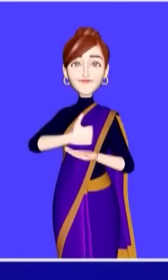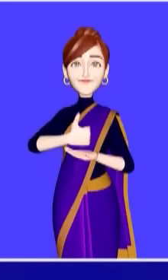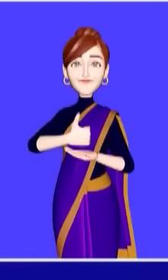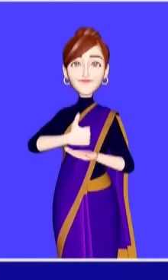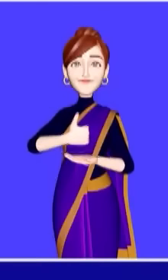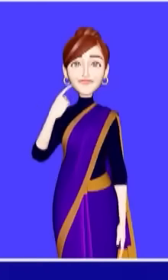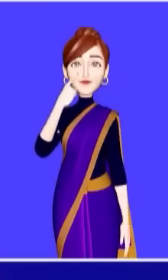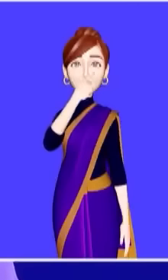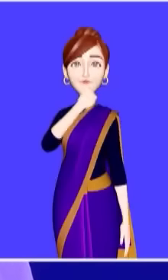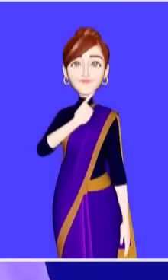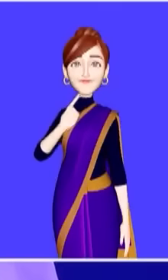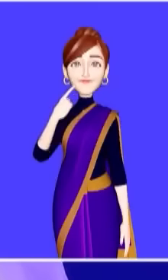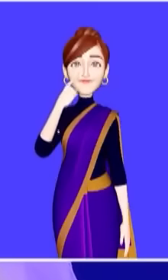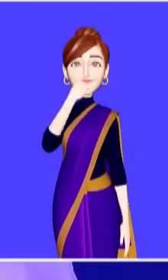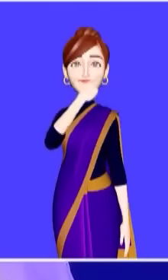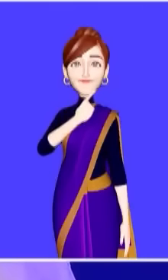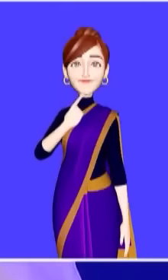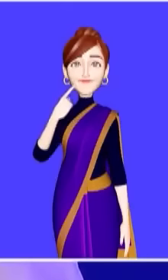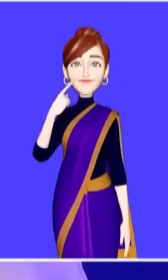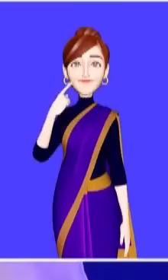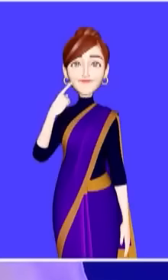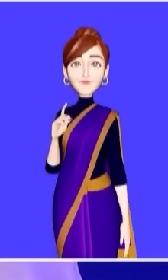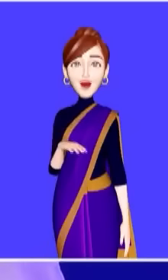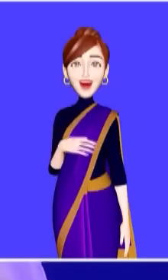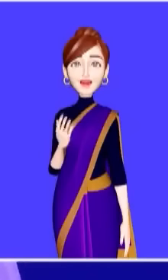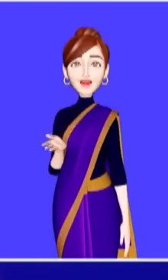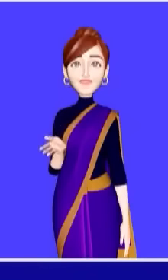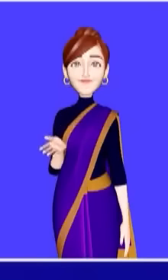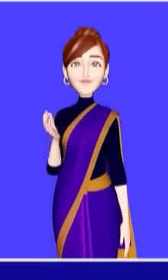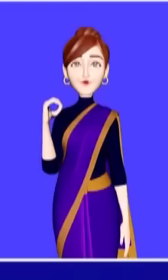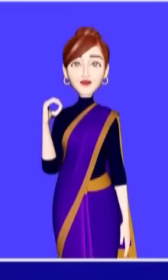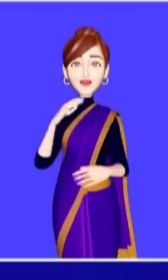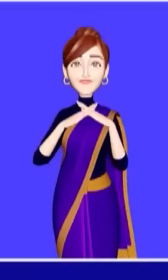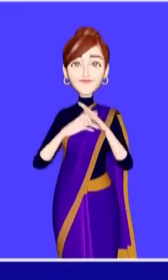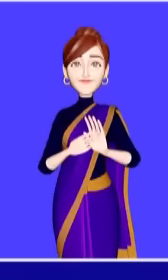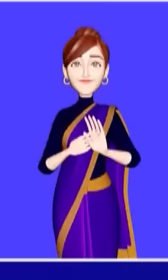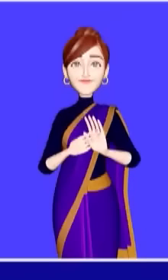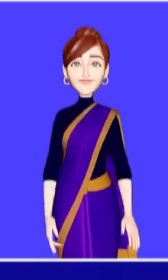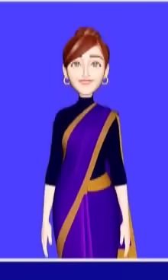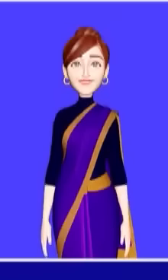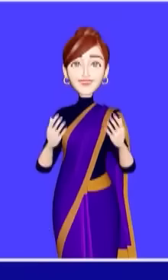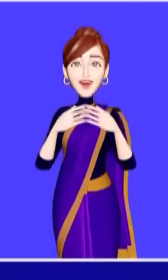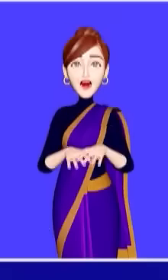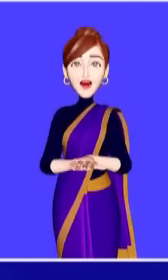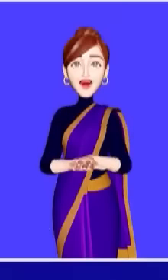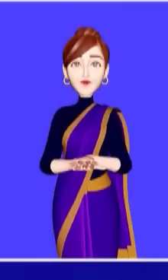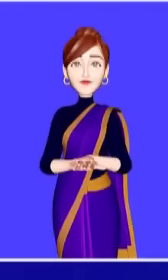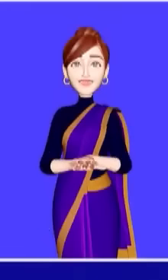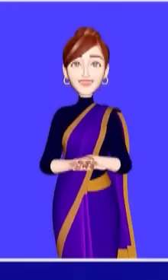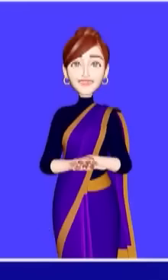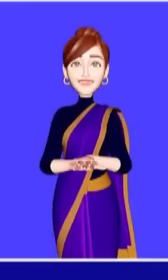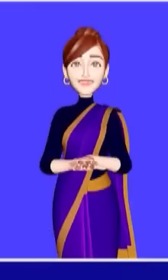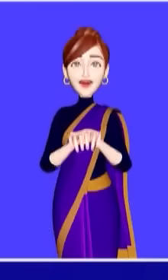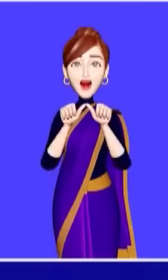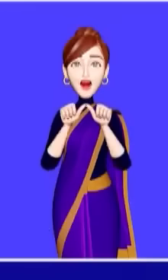हूं, हमारे लिए फ्यूचर ऑफ वर्क एक नई अपॉर्चुनिटी है। ये